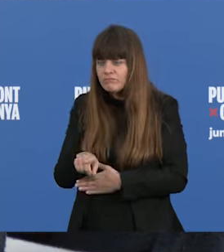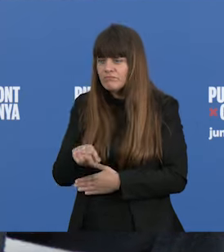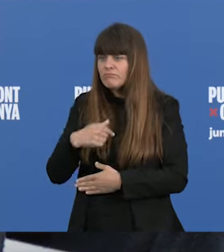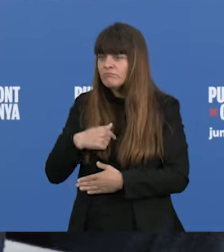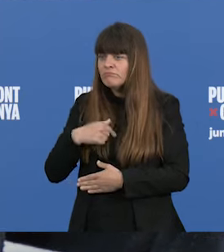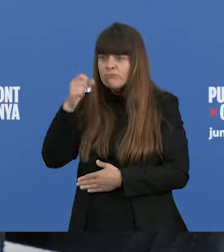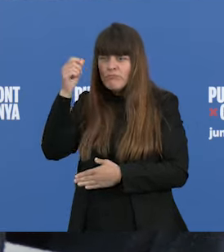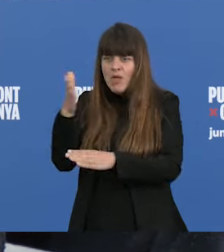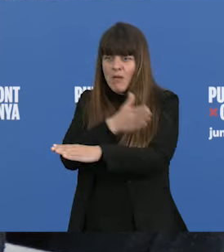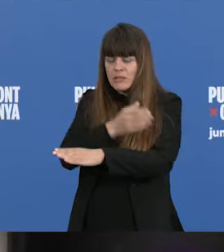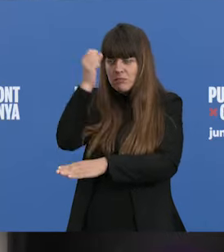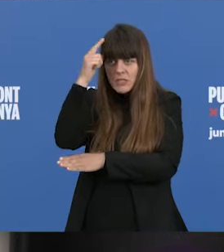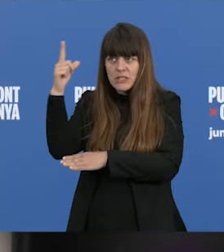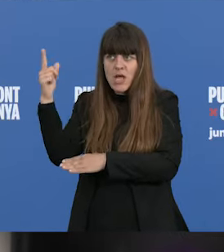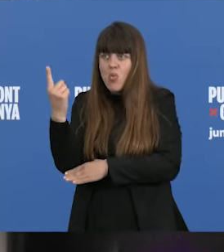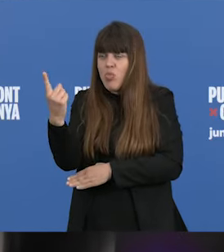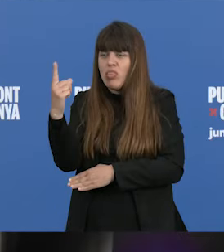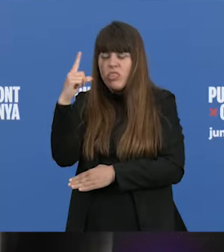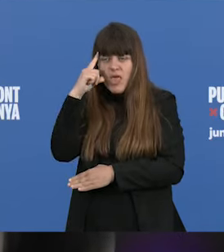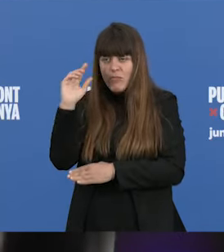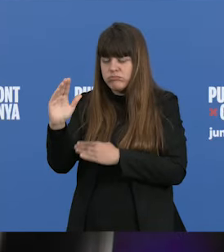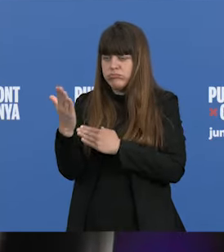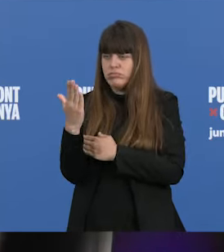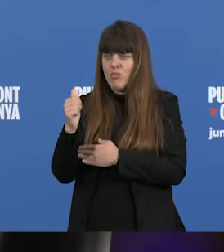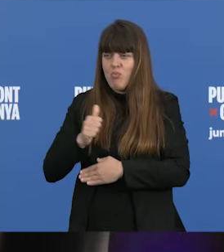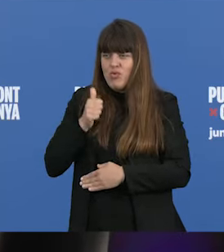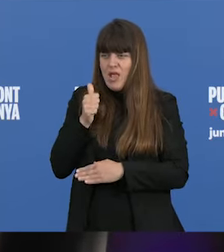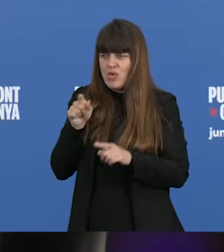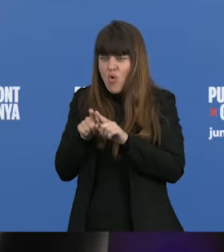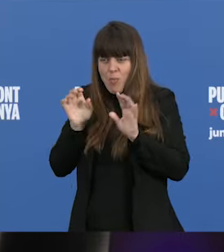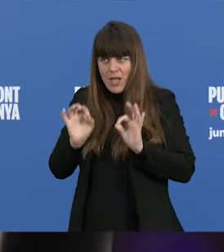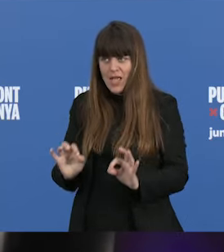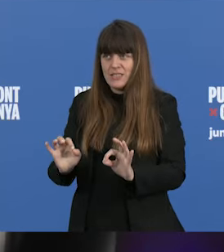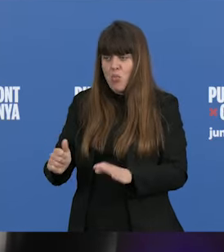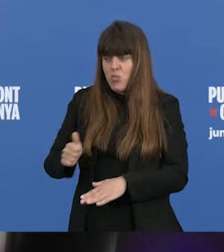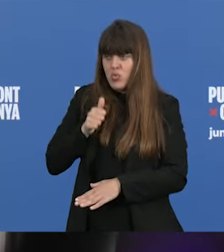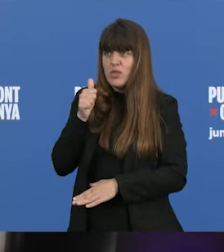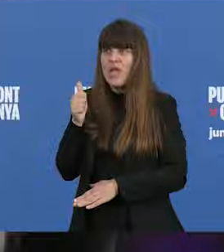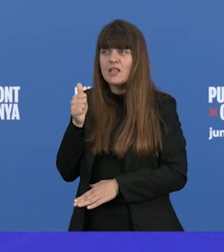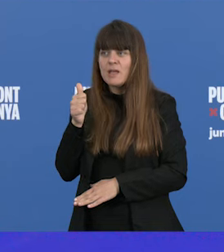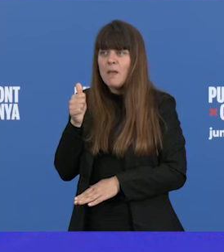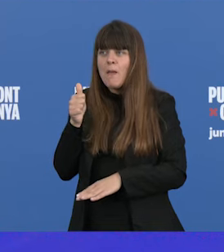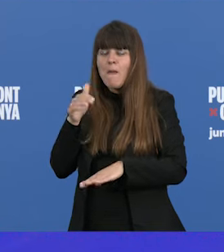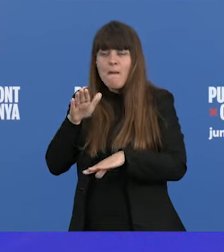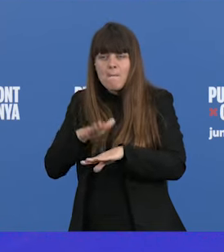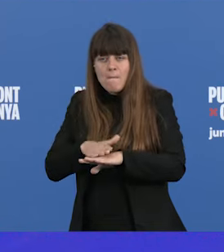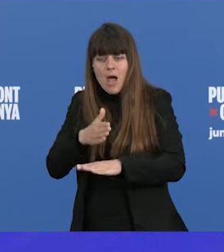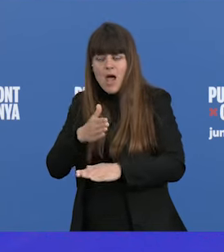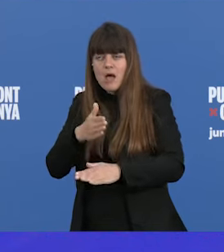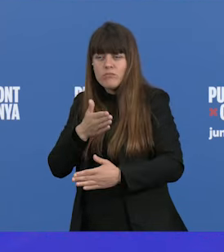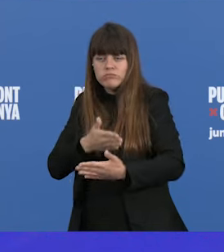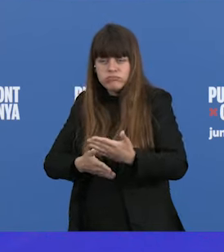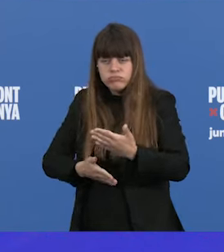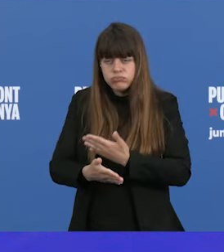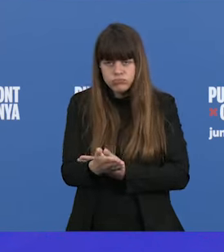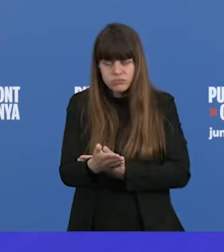menys m'hauria imaginat que algun dia se'm presentaria una oportunitat com aquesta. Una oportunitat de poder